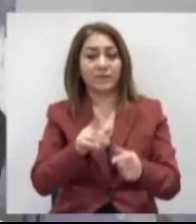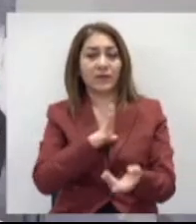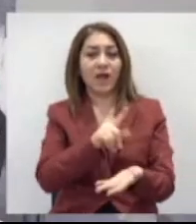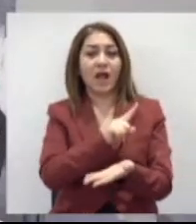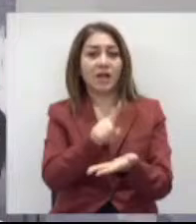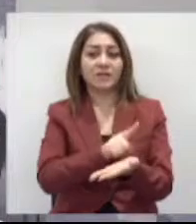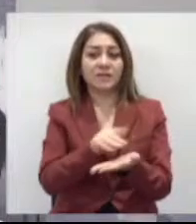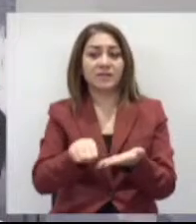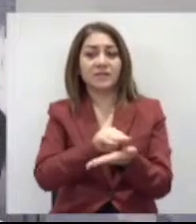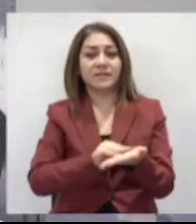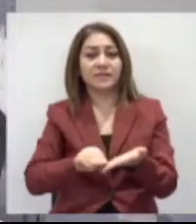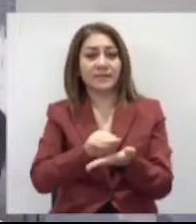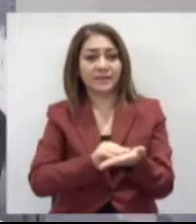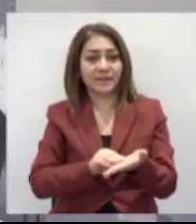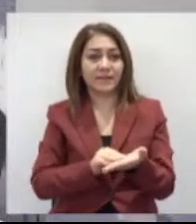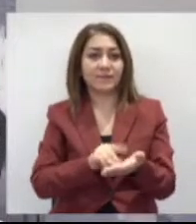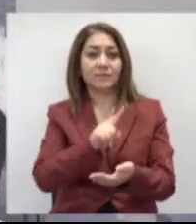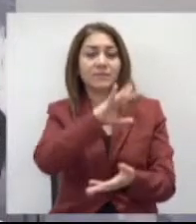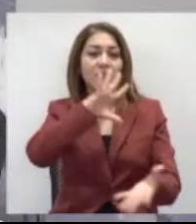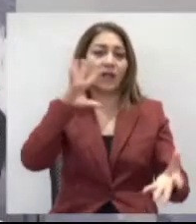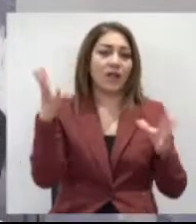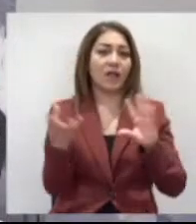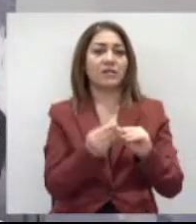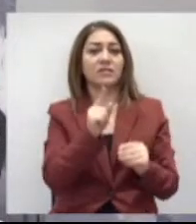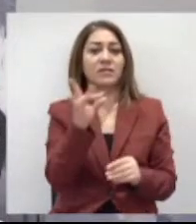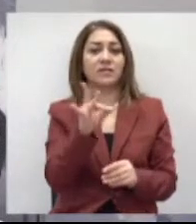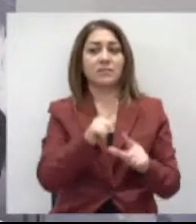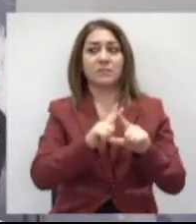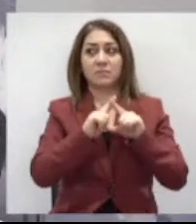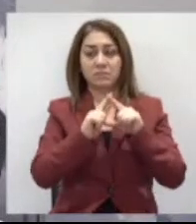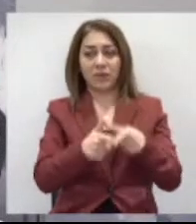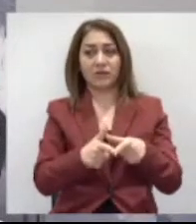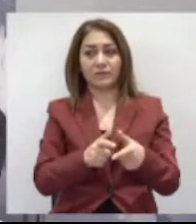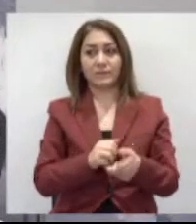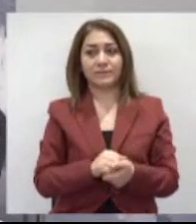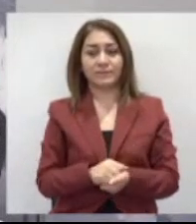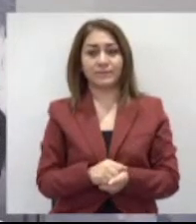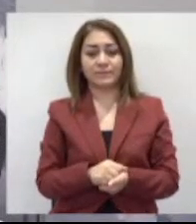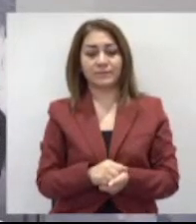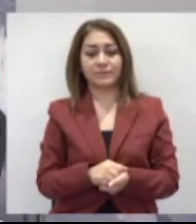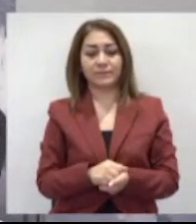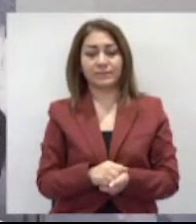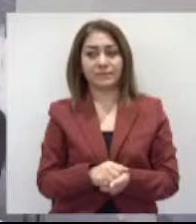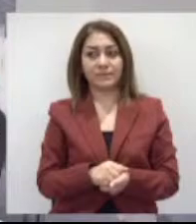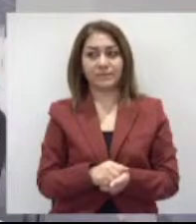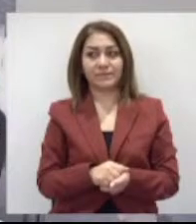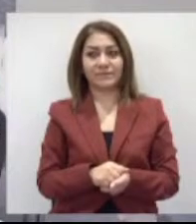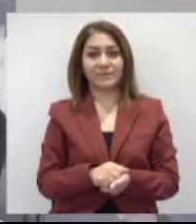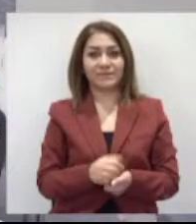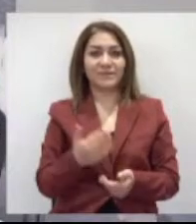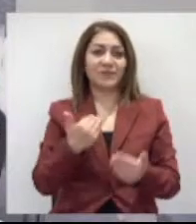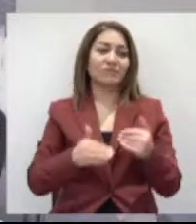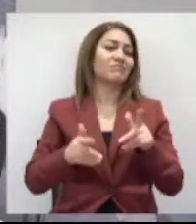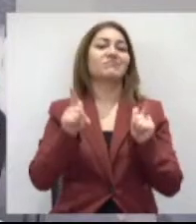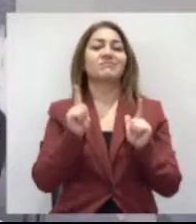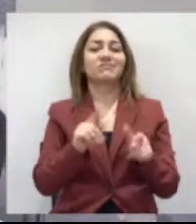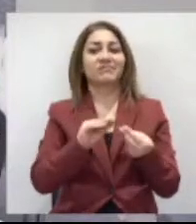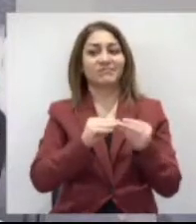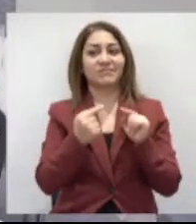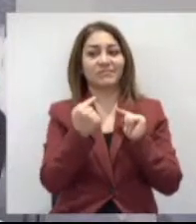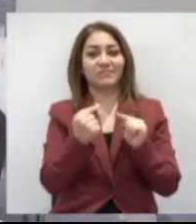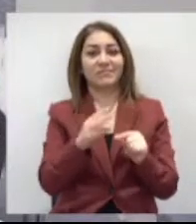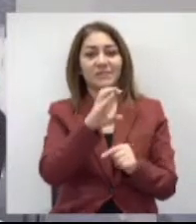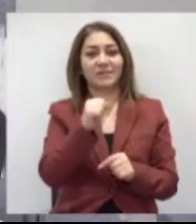հարցեր, միանգամից մի տրամաբանության մեջ արձագանքը լինի, եթե դեմ չեք։ Խորհրդարան ցեկած մարդիկին կլանդը պիտի խոսանք, եթե չուզեն։ Համեցեք